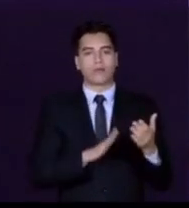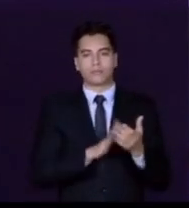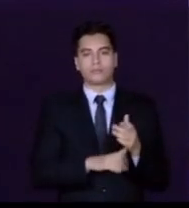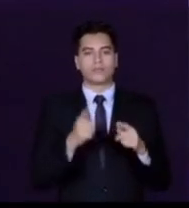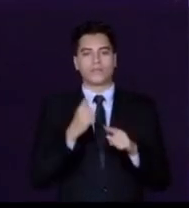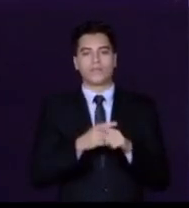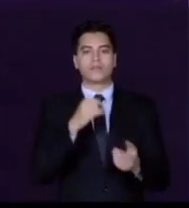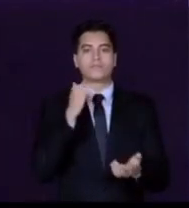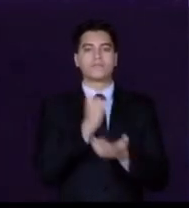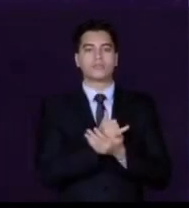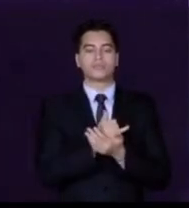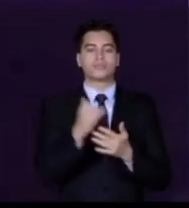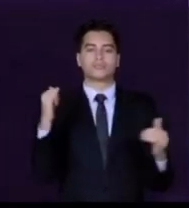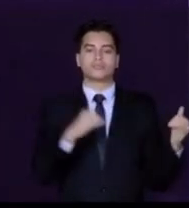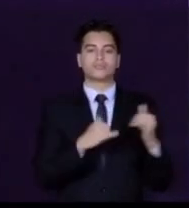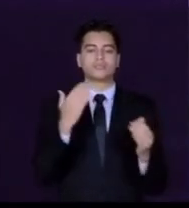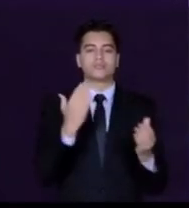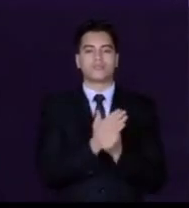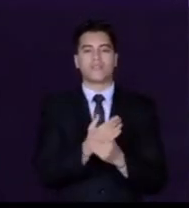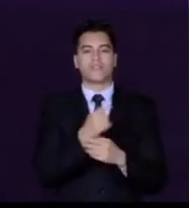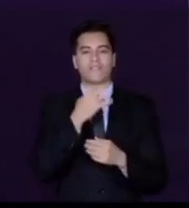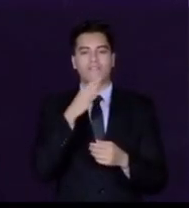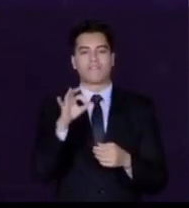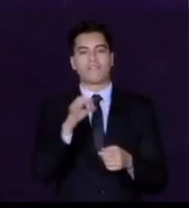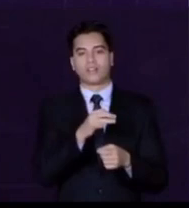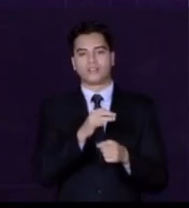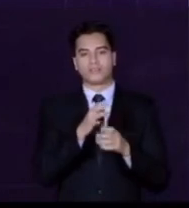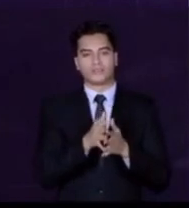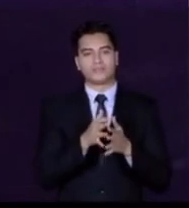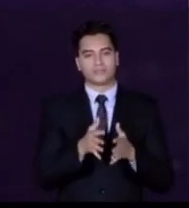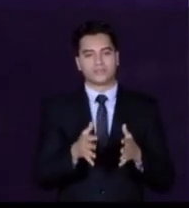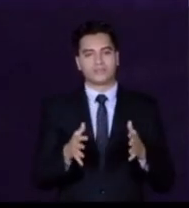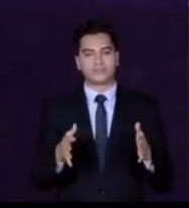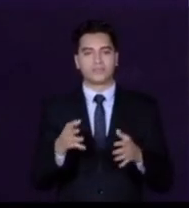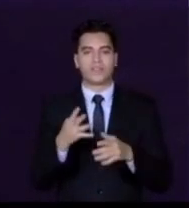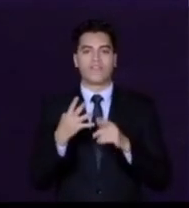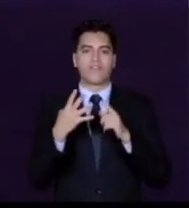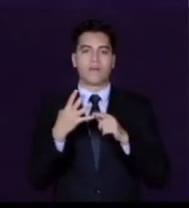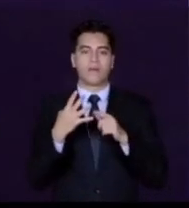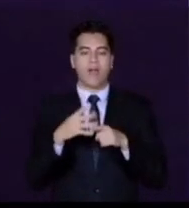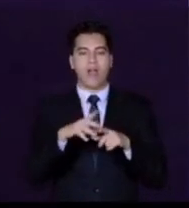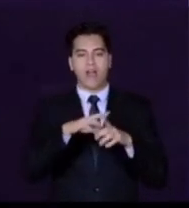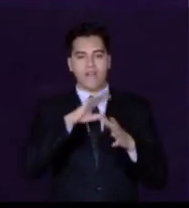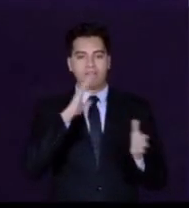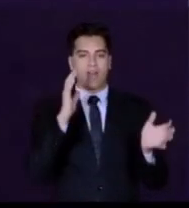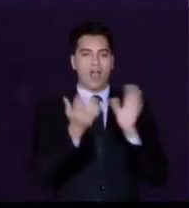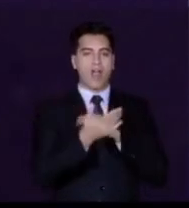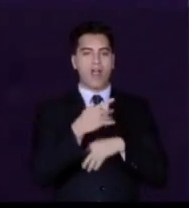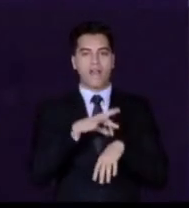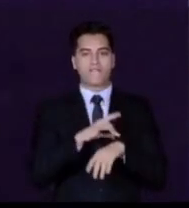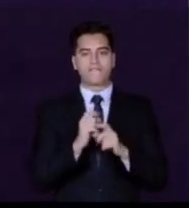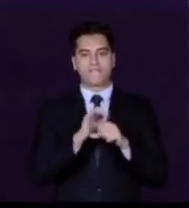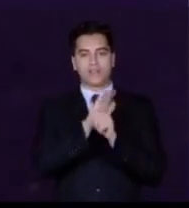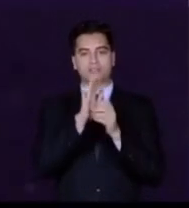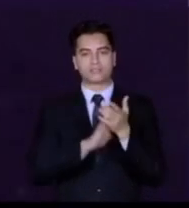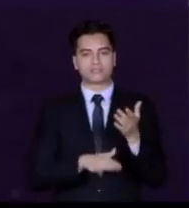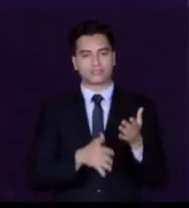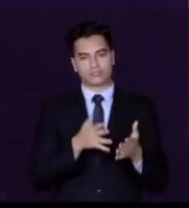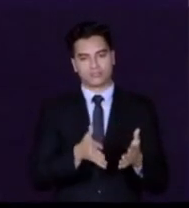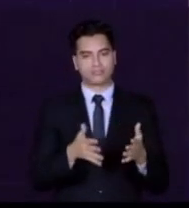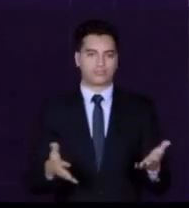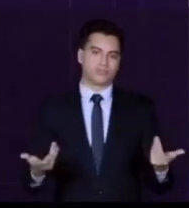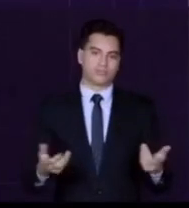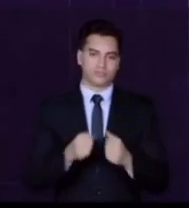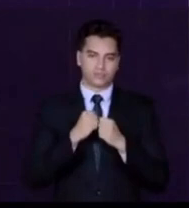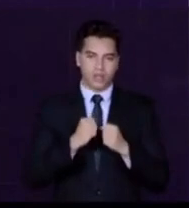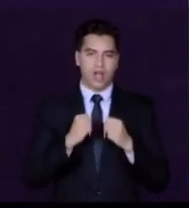بنشر الفيروس ووصول فرنسا للبلد رقم 4 في العالم التي منصابة من هذا